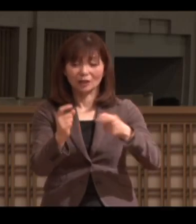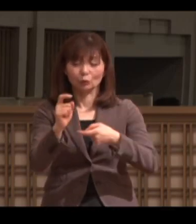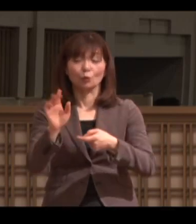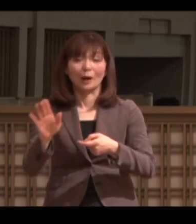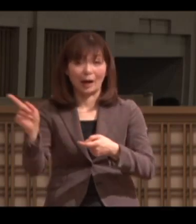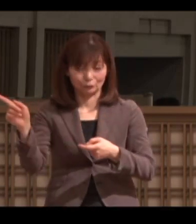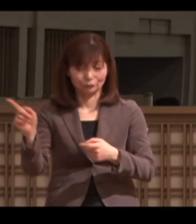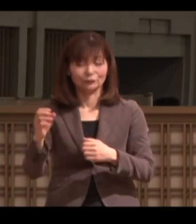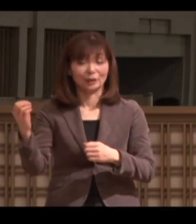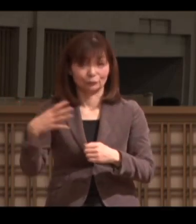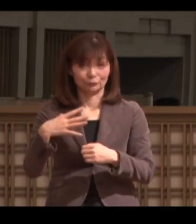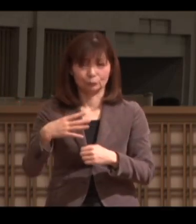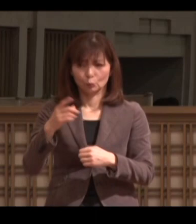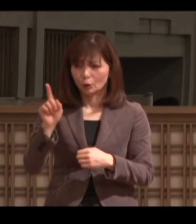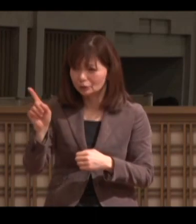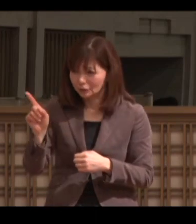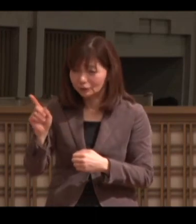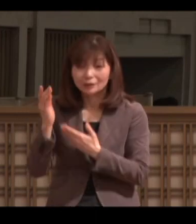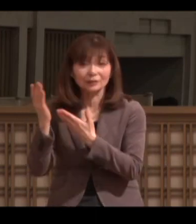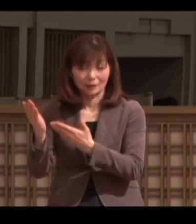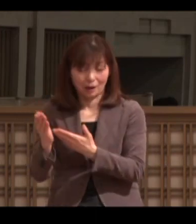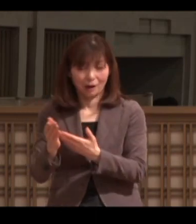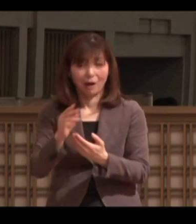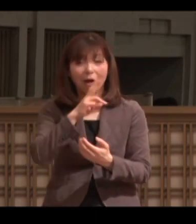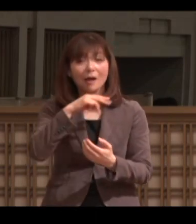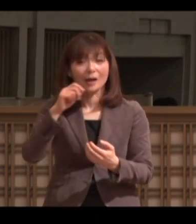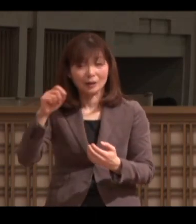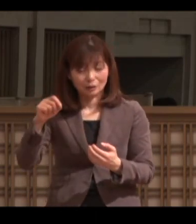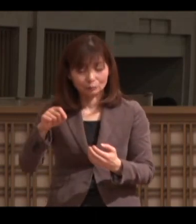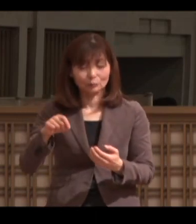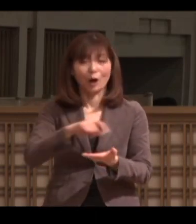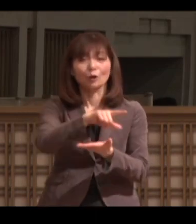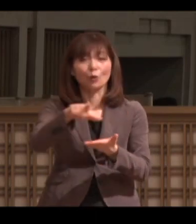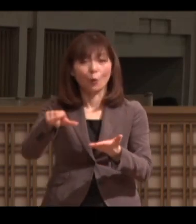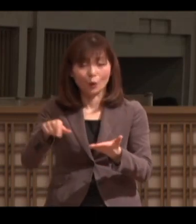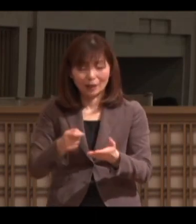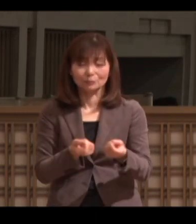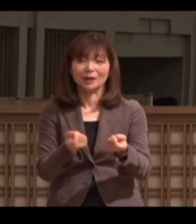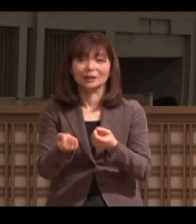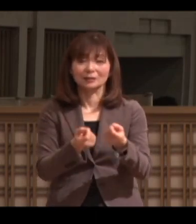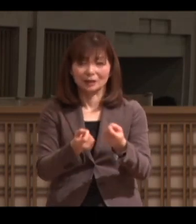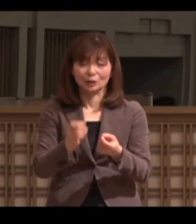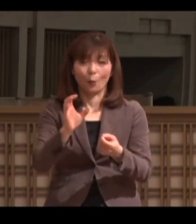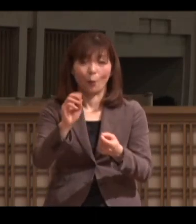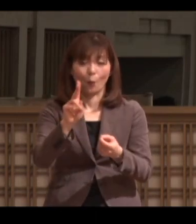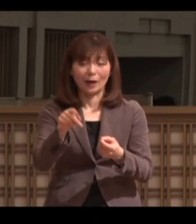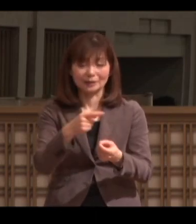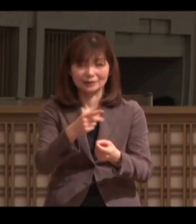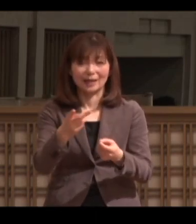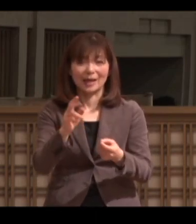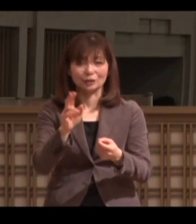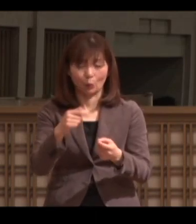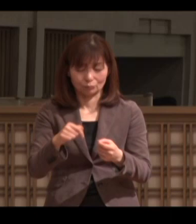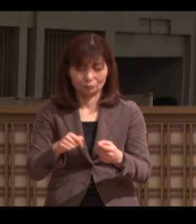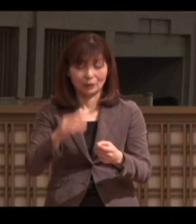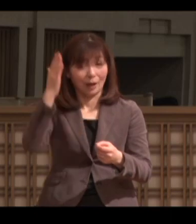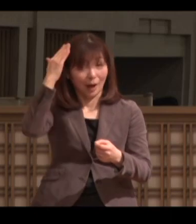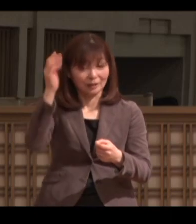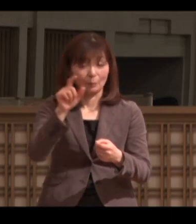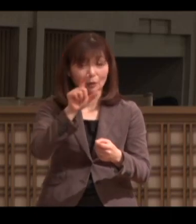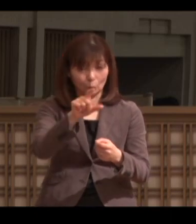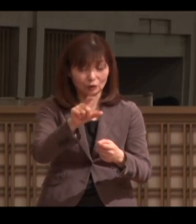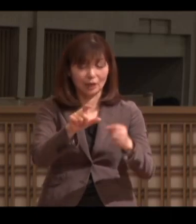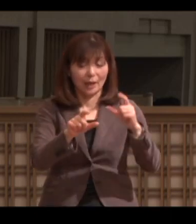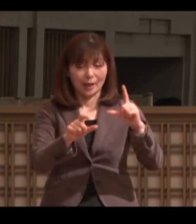ですかて言ったら英語でねローカルマネージメントオーガニゼーションで頭を取るとlmoで